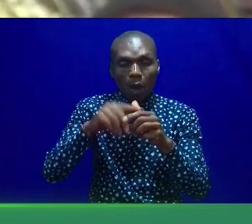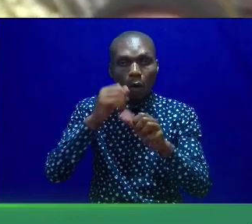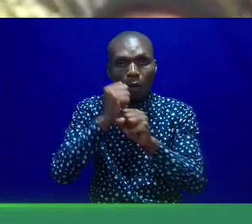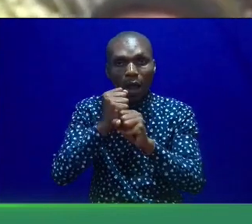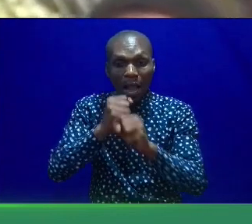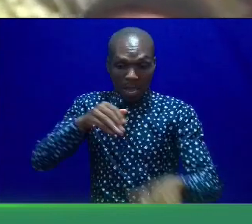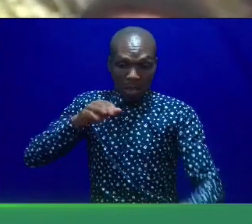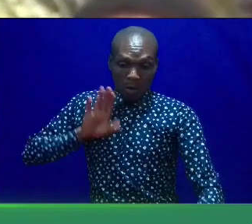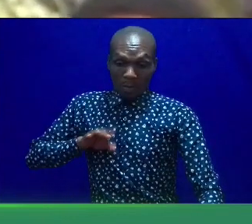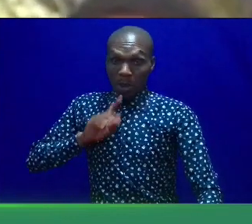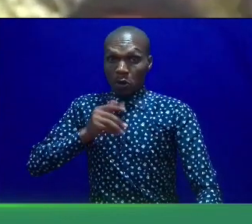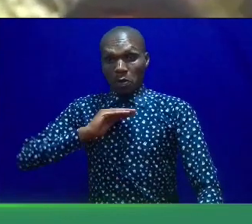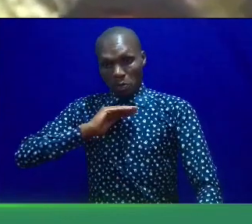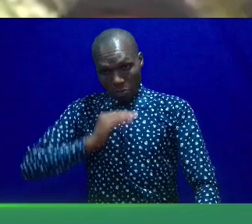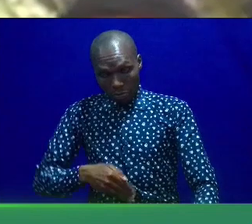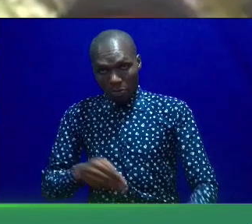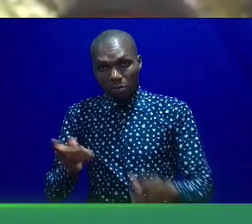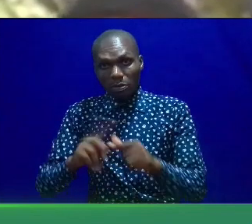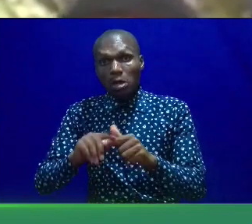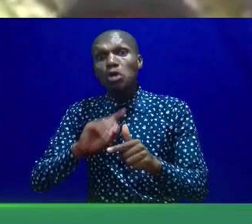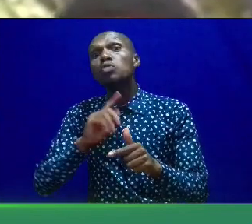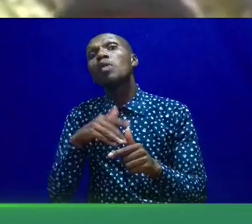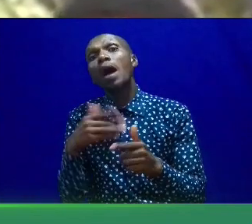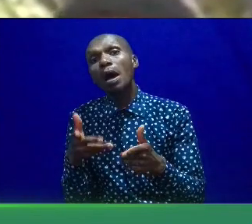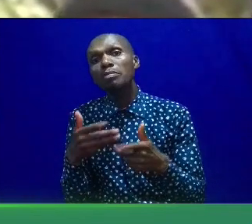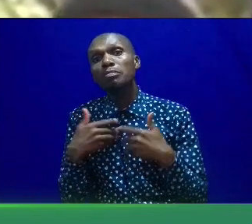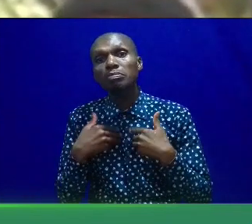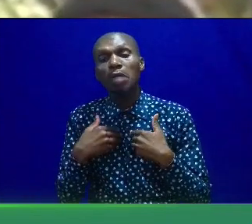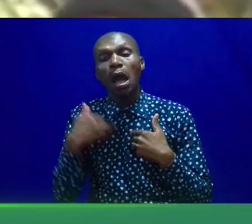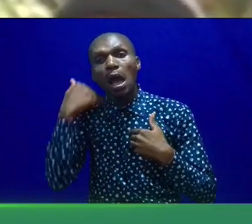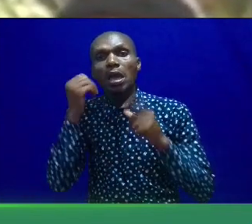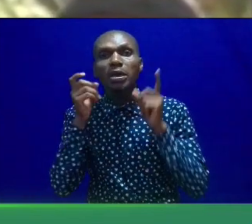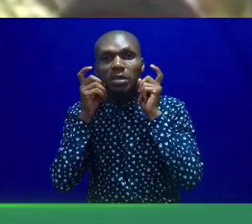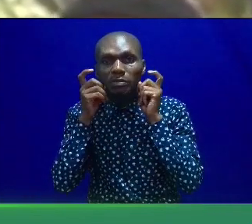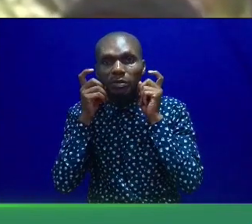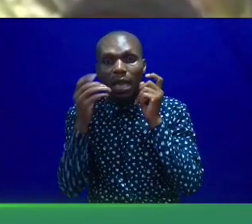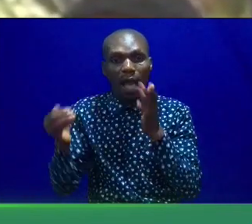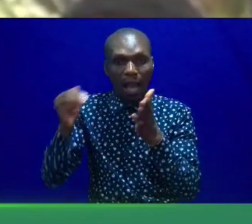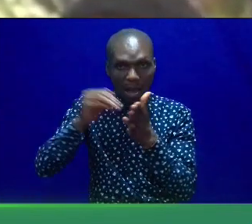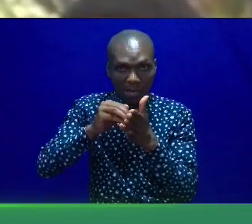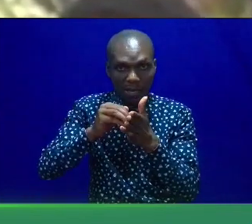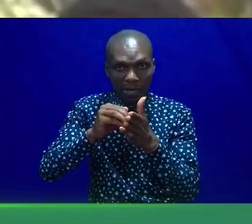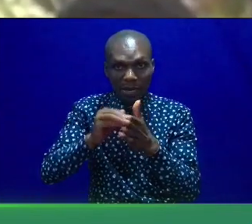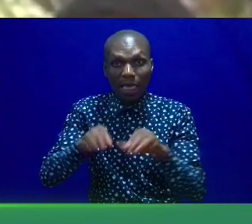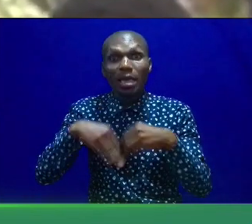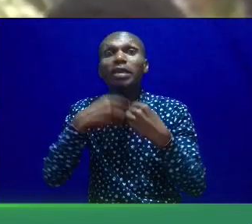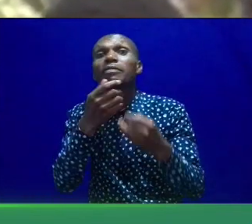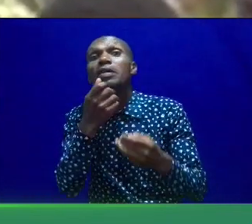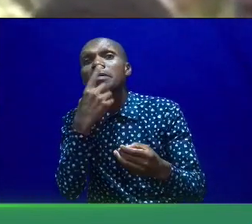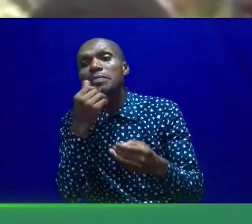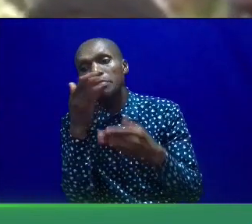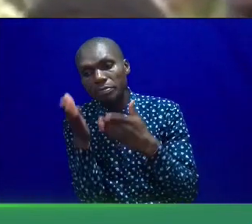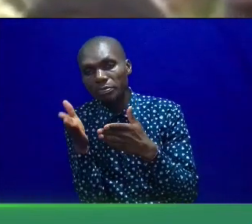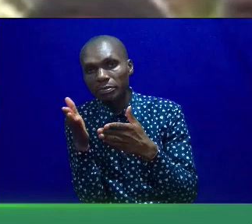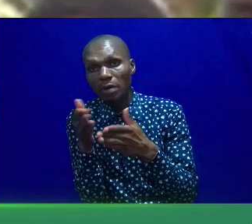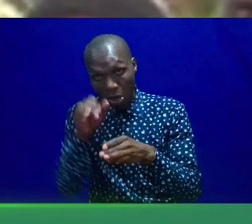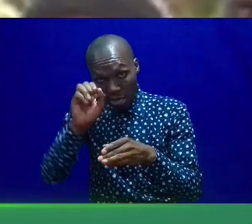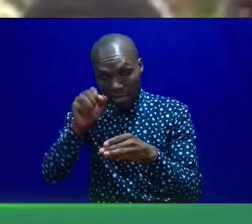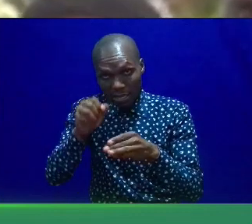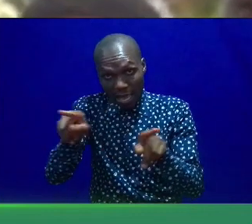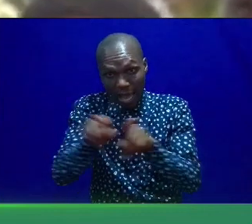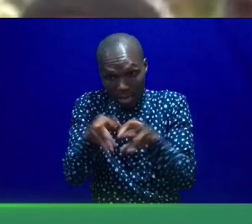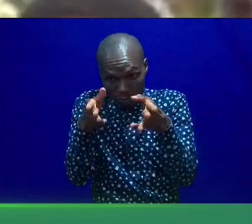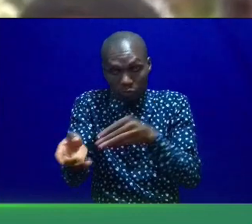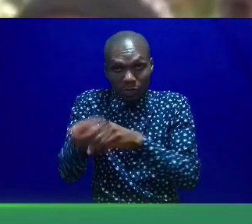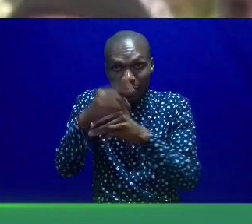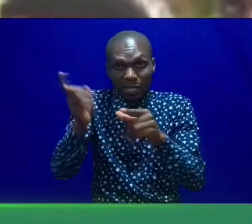wamama wajawazito, wale ambao wako na virusi vya ukimwi pia wanapata matibabu yao. Yes, kwa hivyo leo siku ya